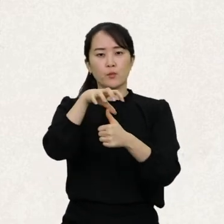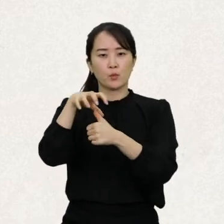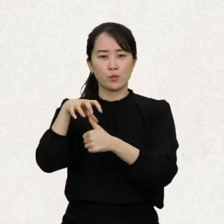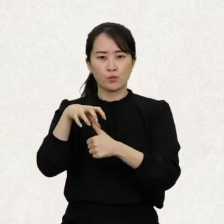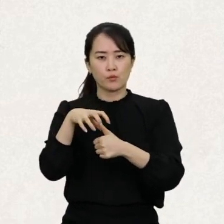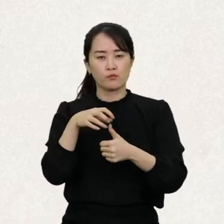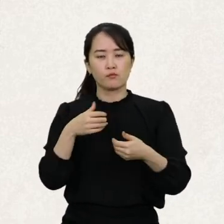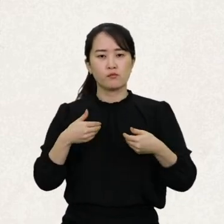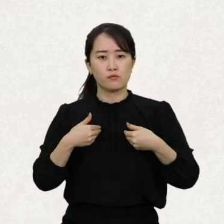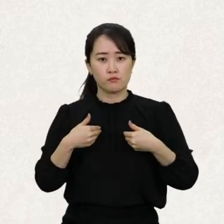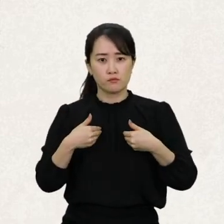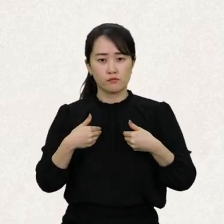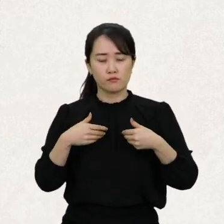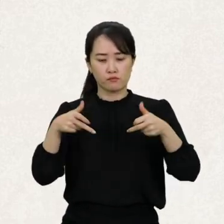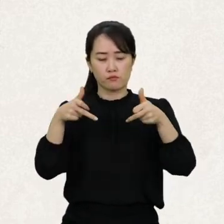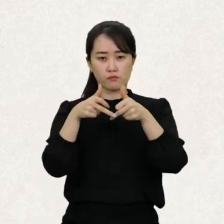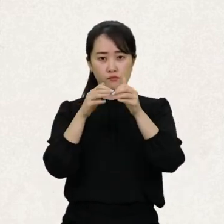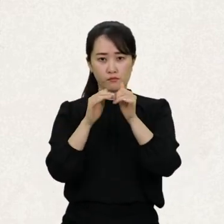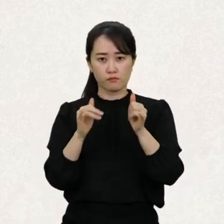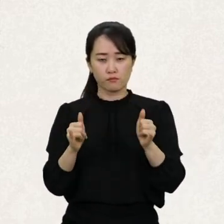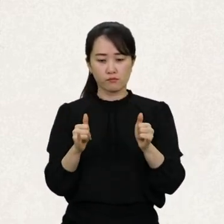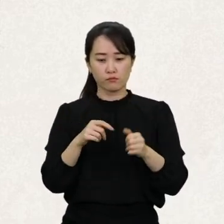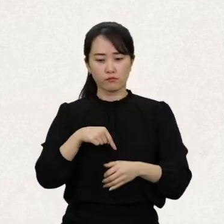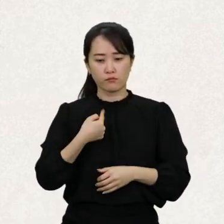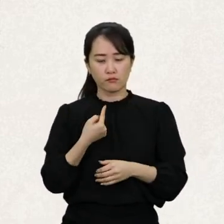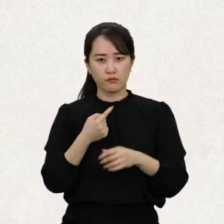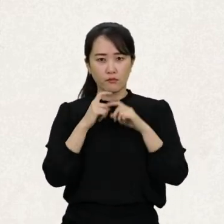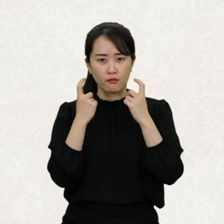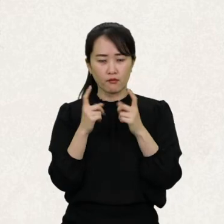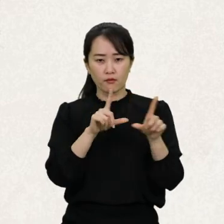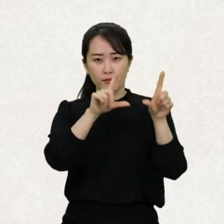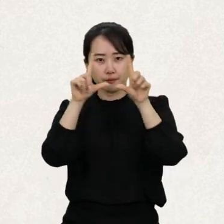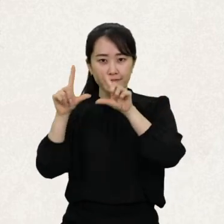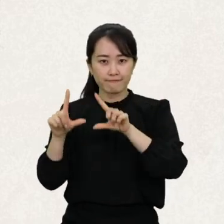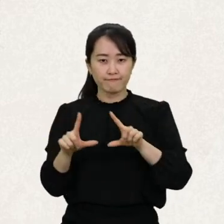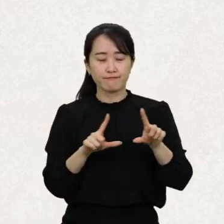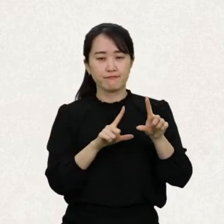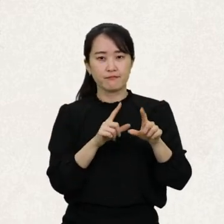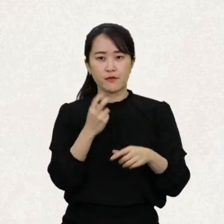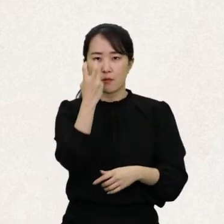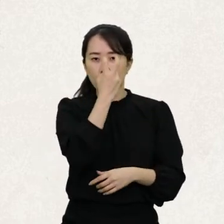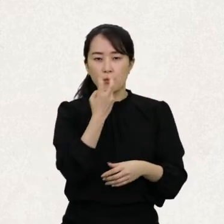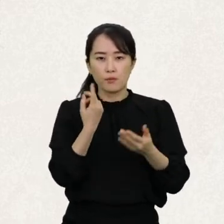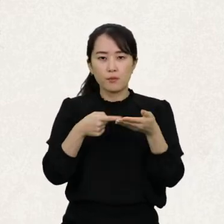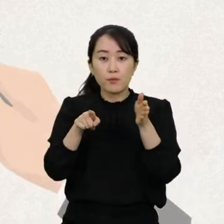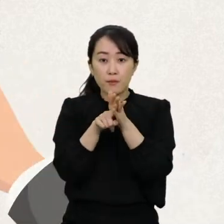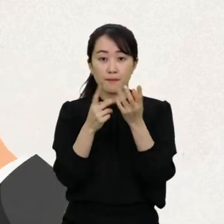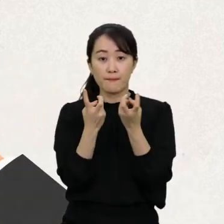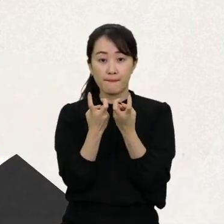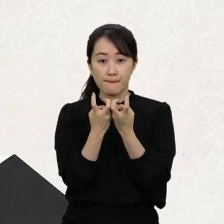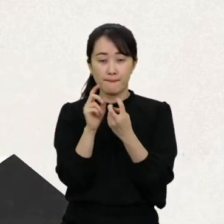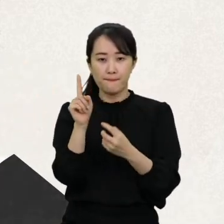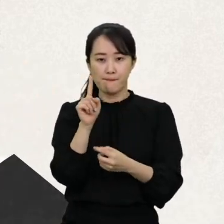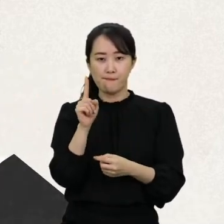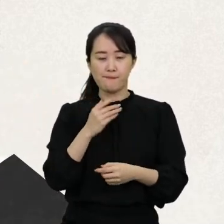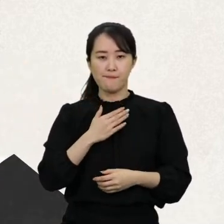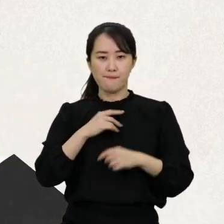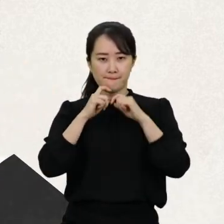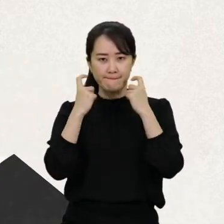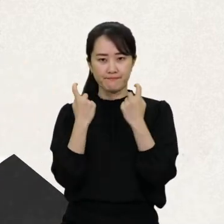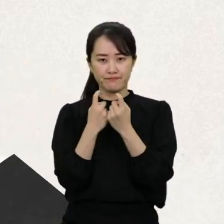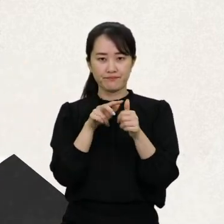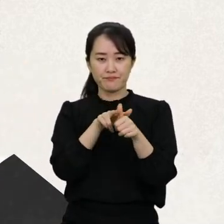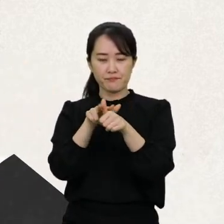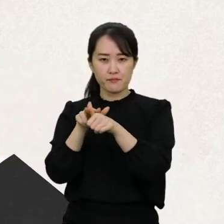하는데요. 장애인이 자신의 사생활을 최대한 효과적으로 보호하기 위해서는 자신의 개인적인